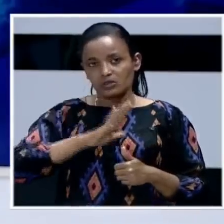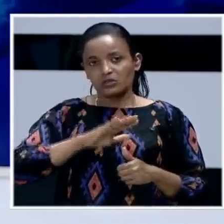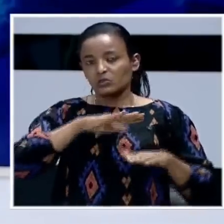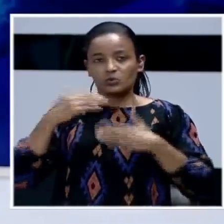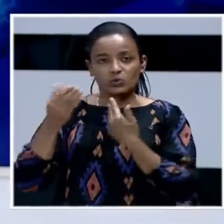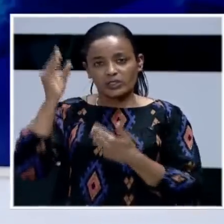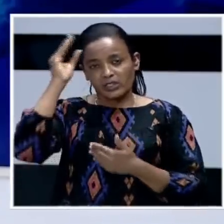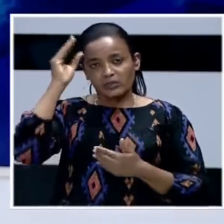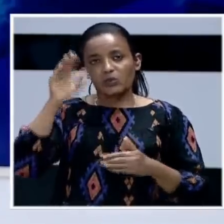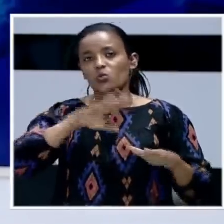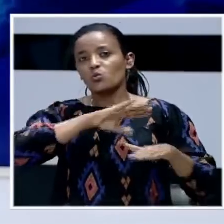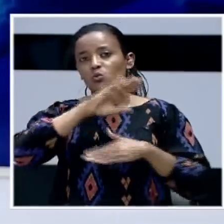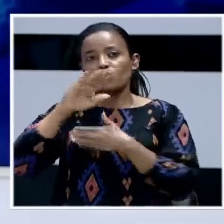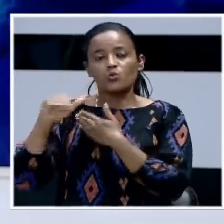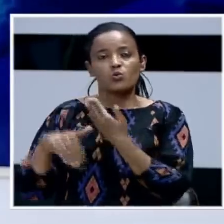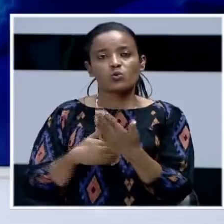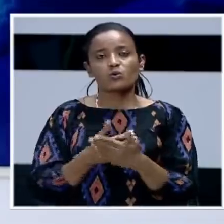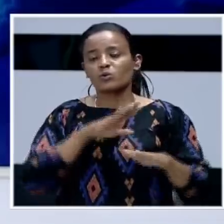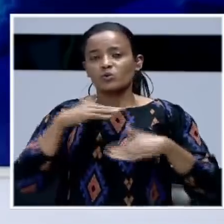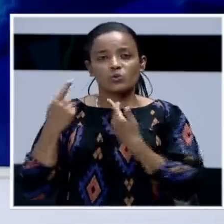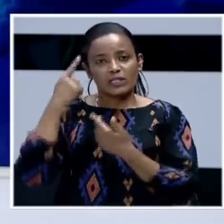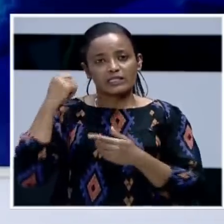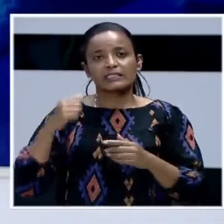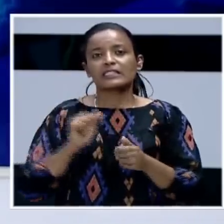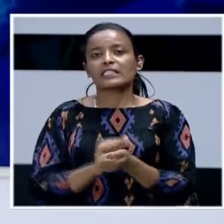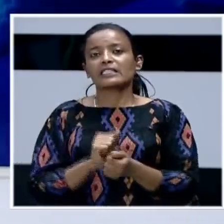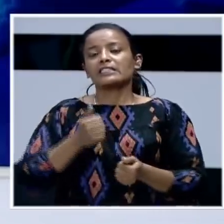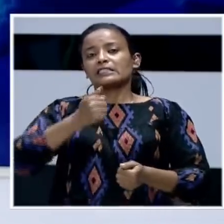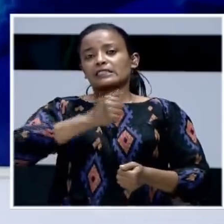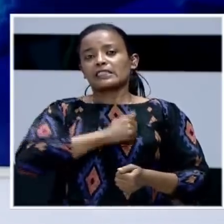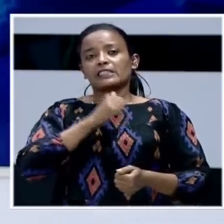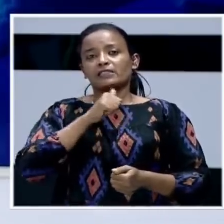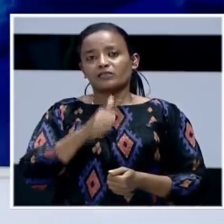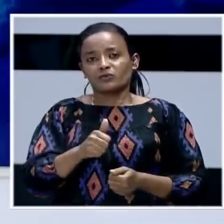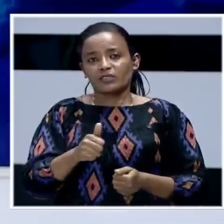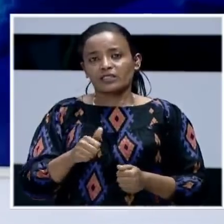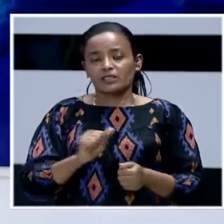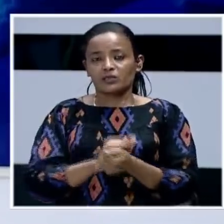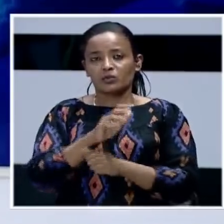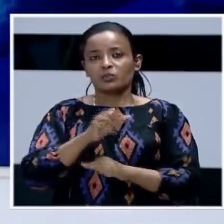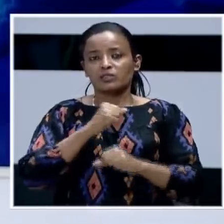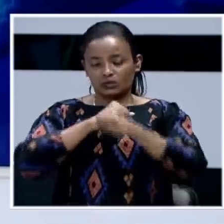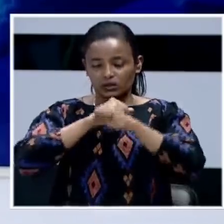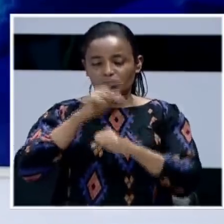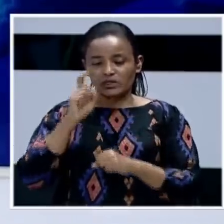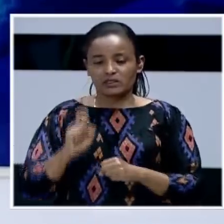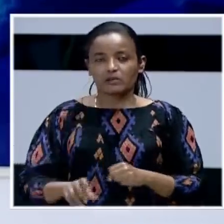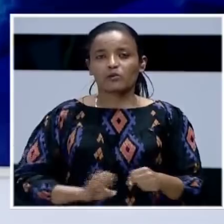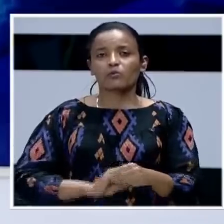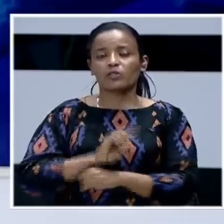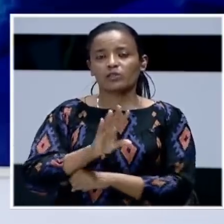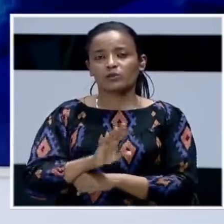سوءات تقراين بزخونا يخون حيلي كيدفر حدري وريسو كمكتي قباء كبلو معيدوم تخلوين كيدانا توسخلو